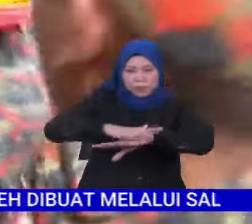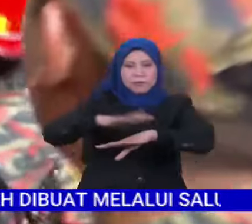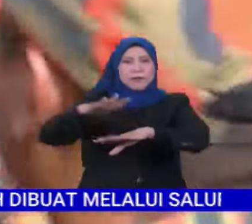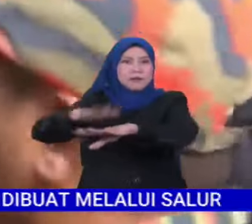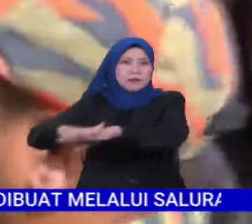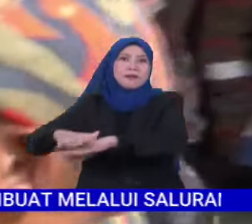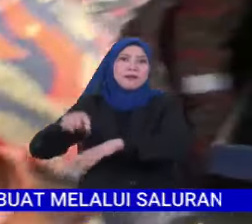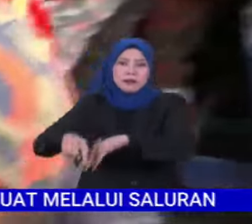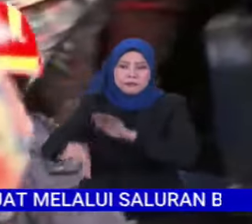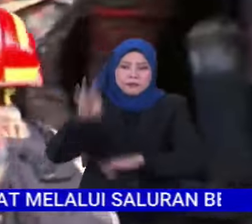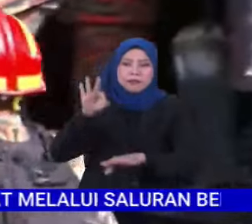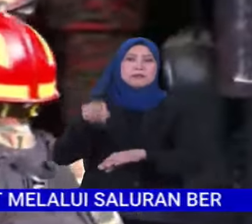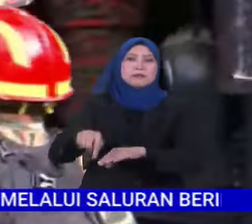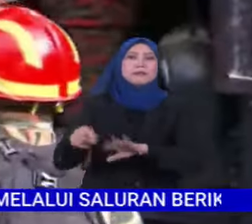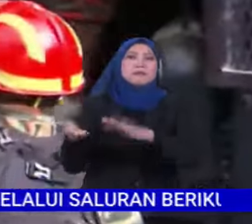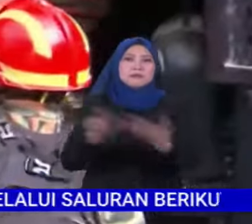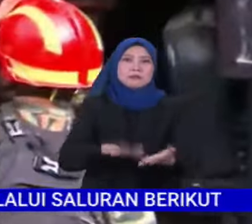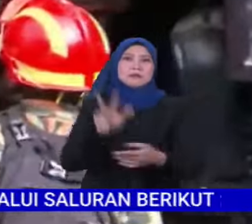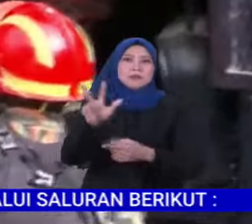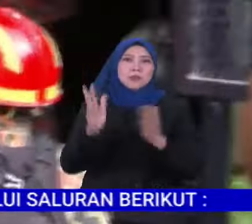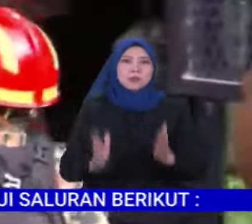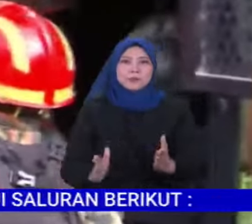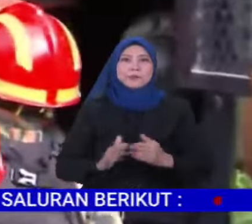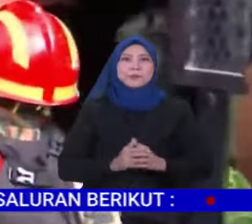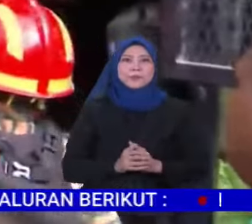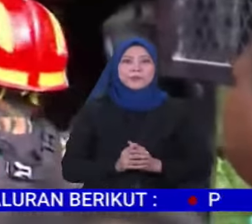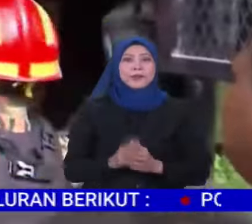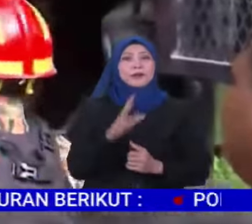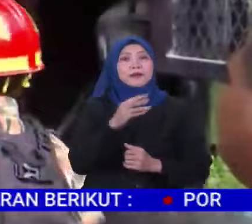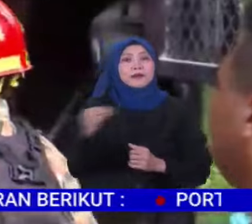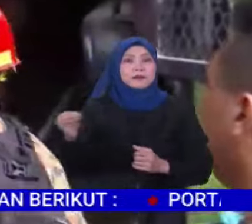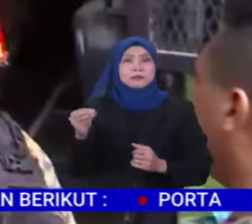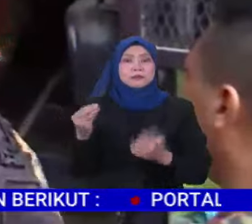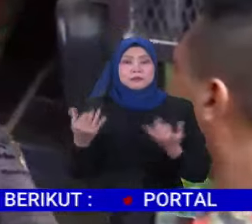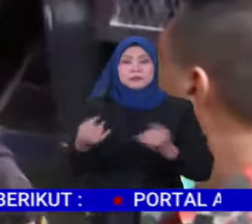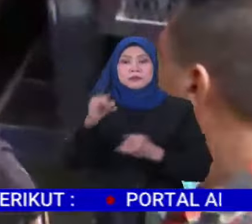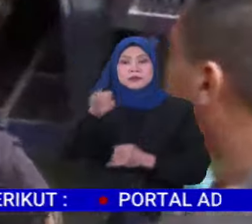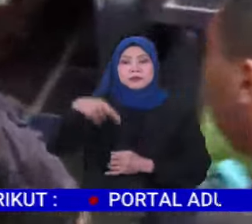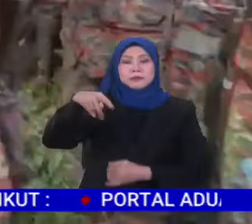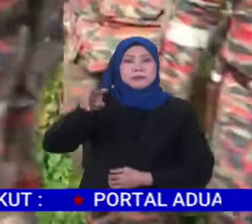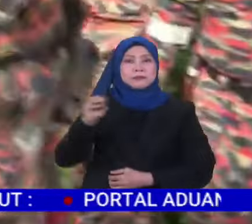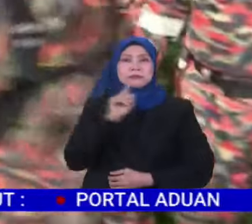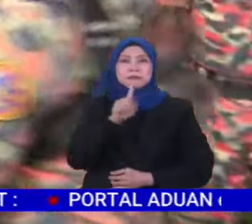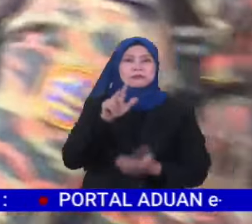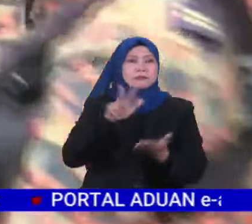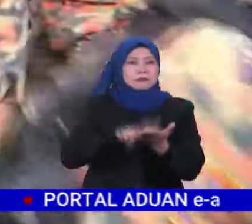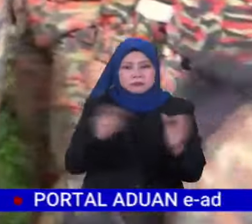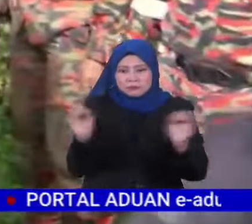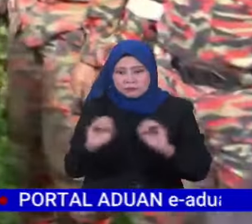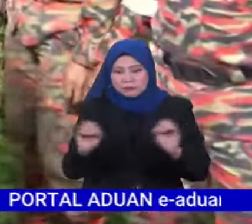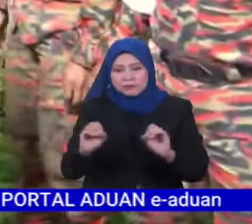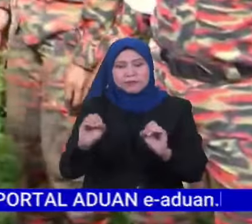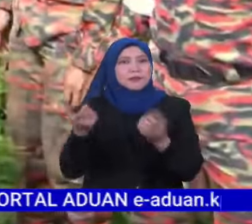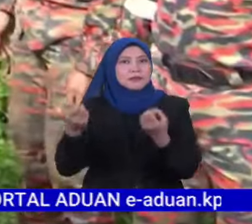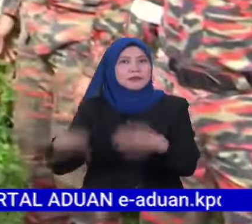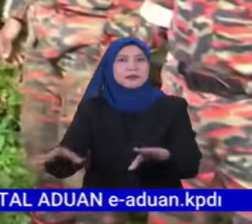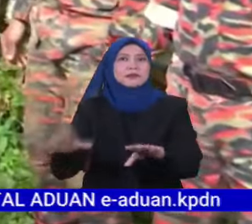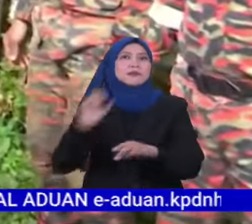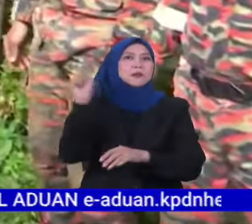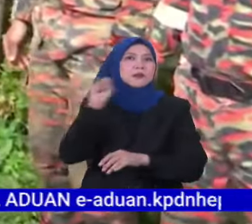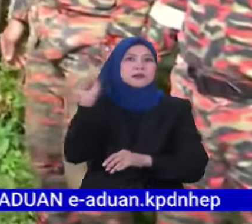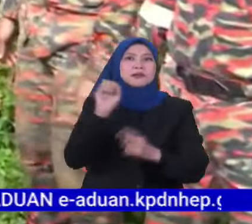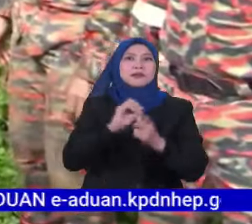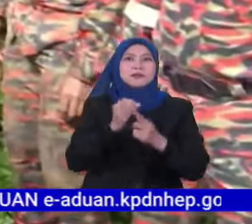dihanyutkan arus deras pihak jbpm kedamaian sahkan staka ini tidak ada lagi laporan kehilangan saudara Maret